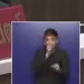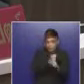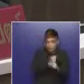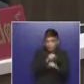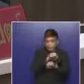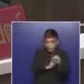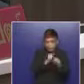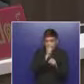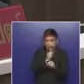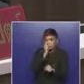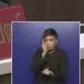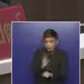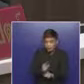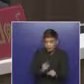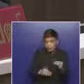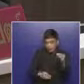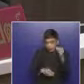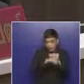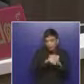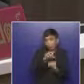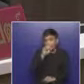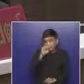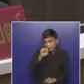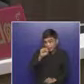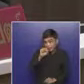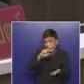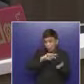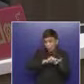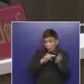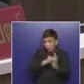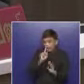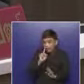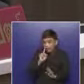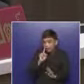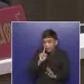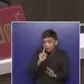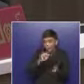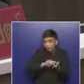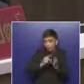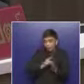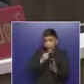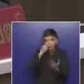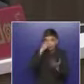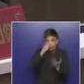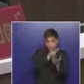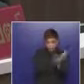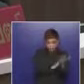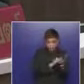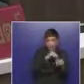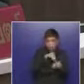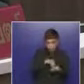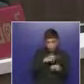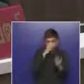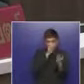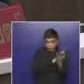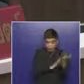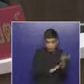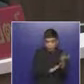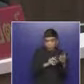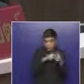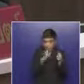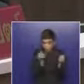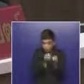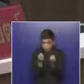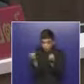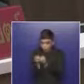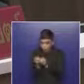งแต่ขอเพิ่มตัว S เข้าไปตัวคือ spiritual เราอยู่ในประเทศไทยเห็นไหมครับมีวิกฤตขึ้นมาทุ